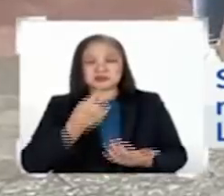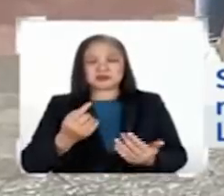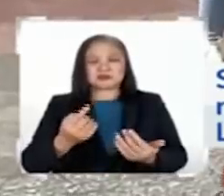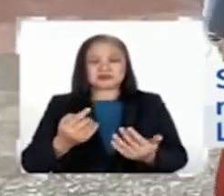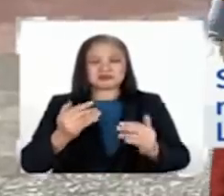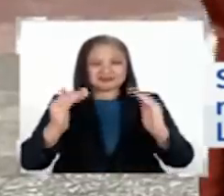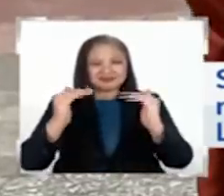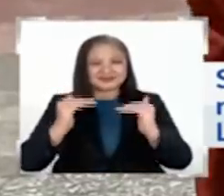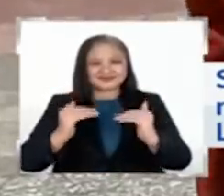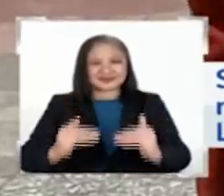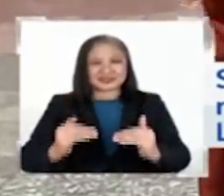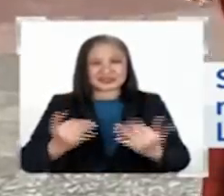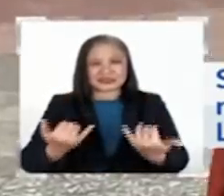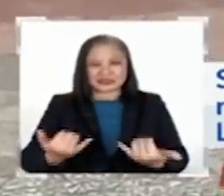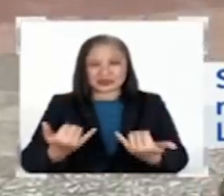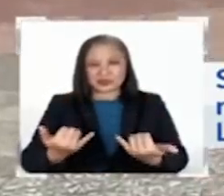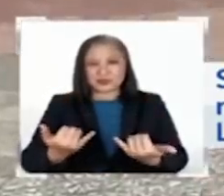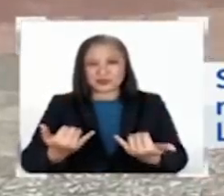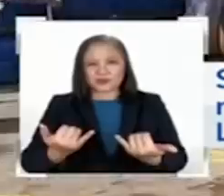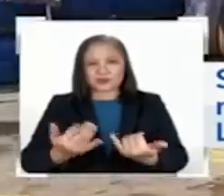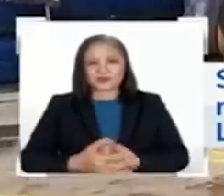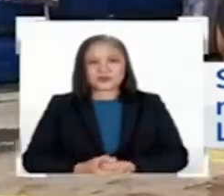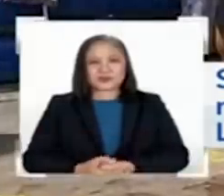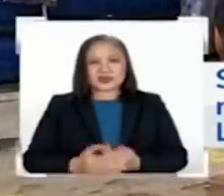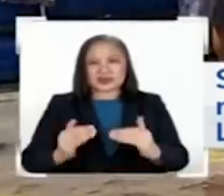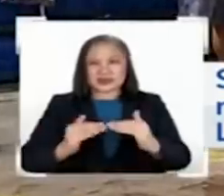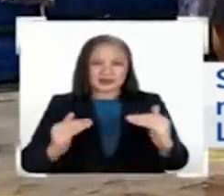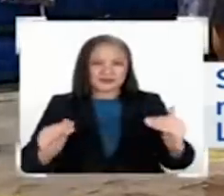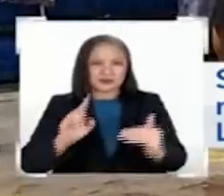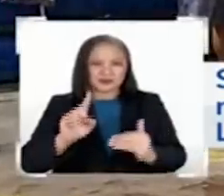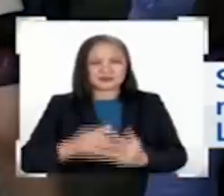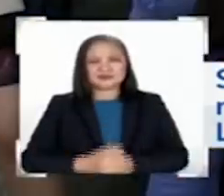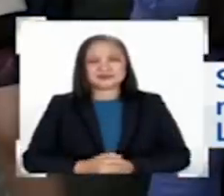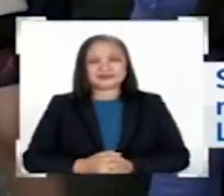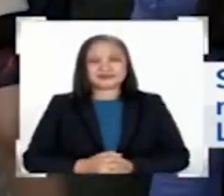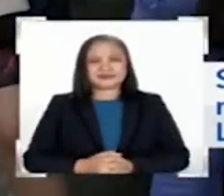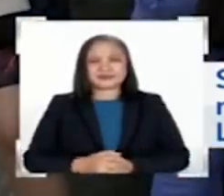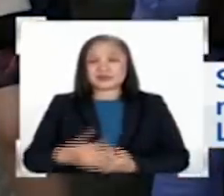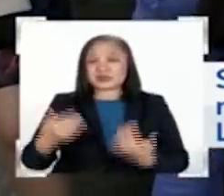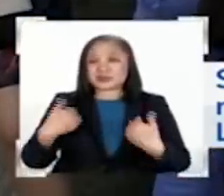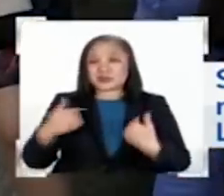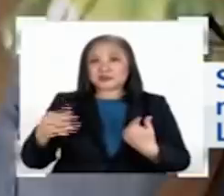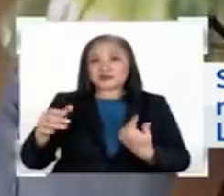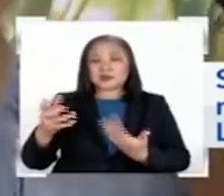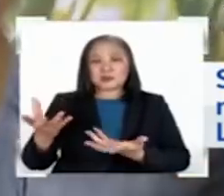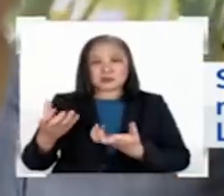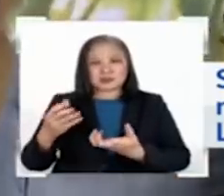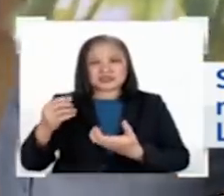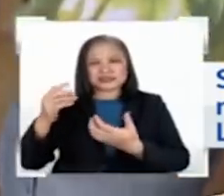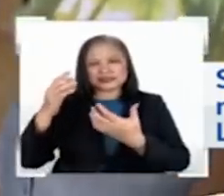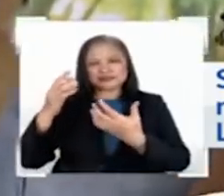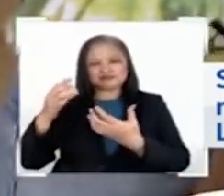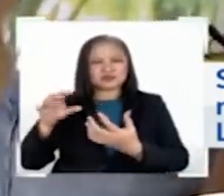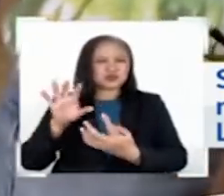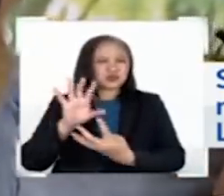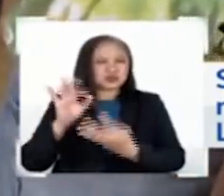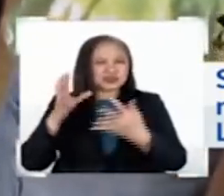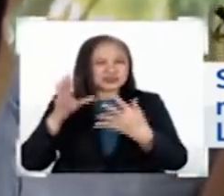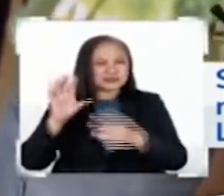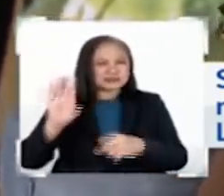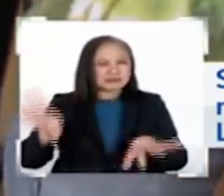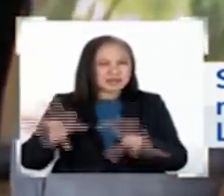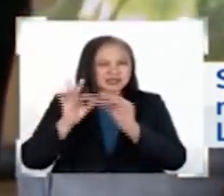na po ngayon, level 1 na po. May mga piniling magsimba na sa labas. Okay lang kesa doon sa ano maraming tao sa loob